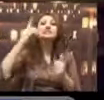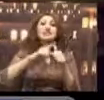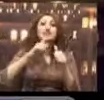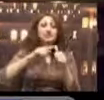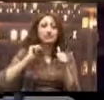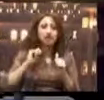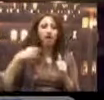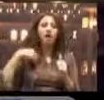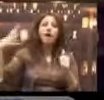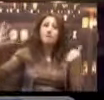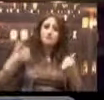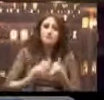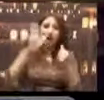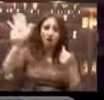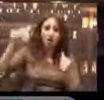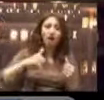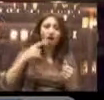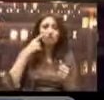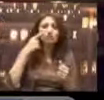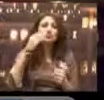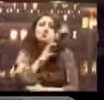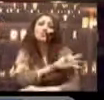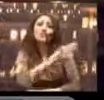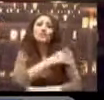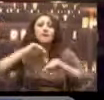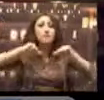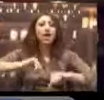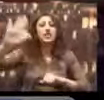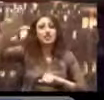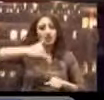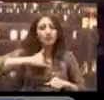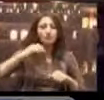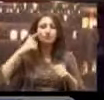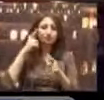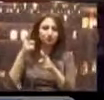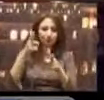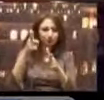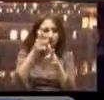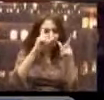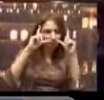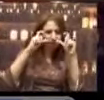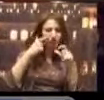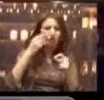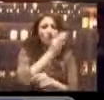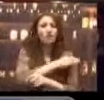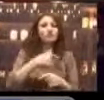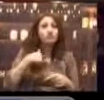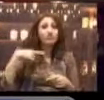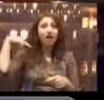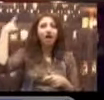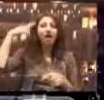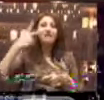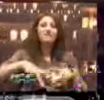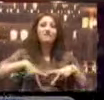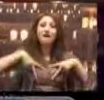زي الكاستنج يعني اختبار كده للتمثيل يعني. فجريت جري بقى، قعدت بقى افتكر كل الاحلام، وقلت بس خلاص